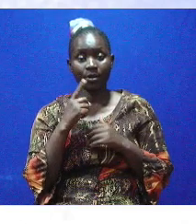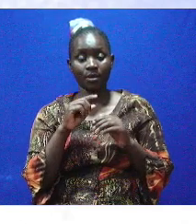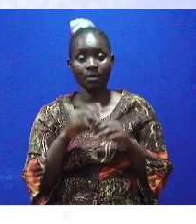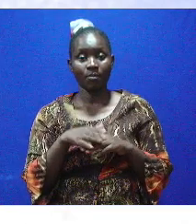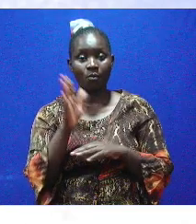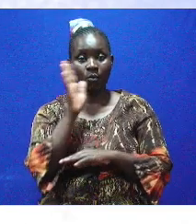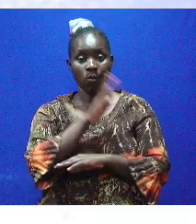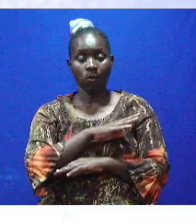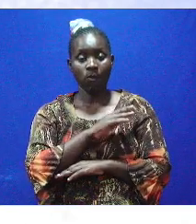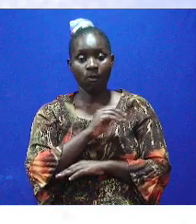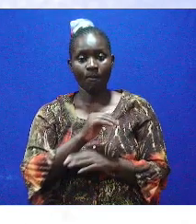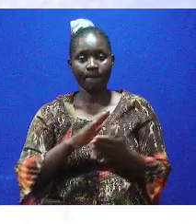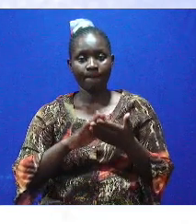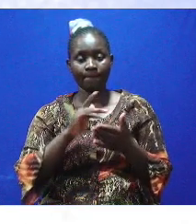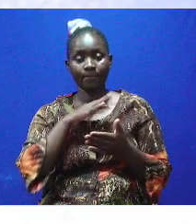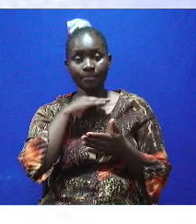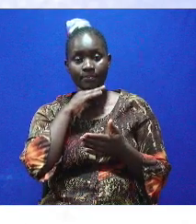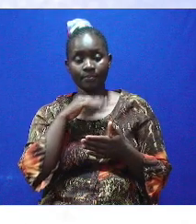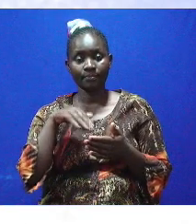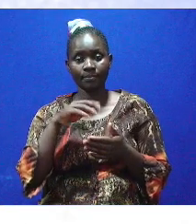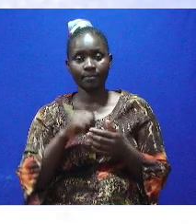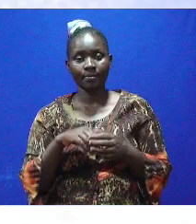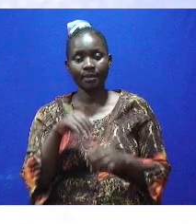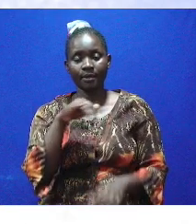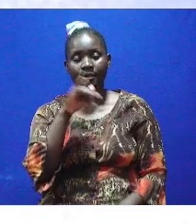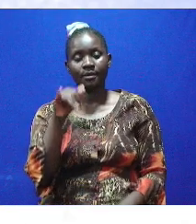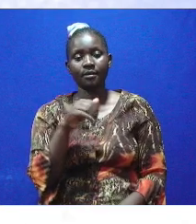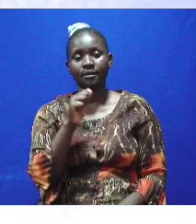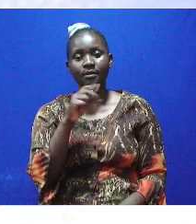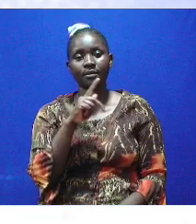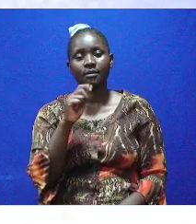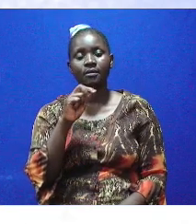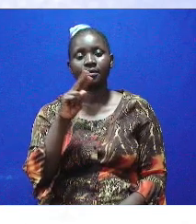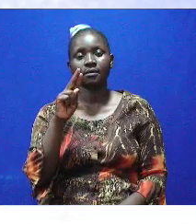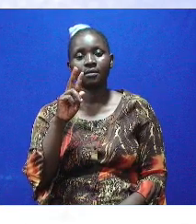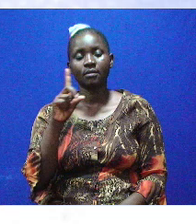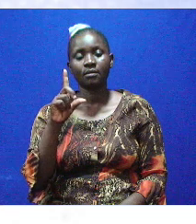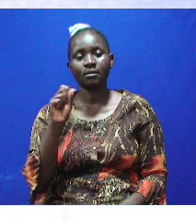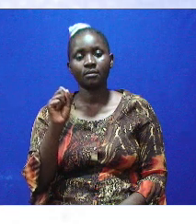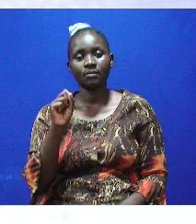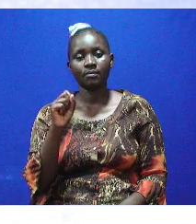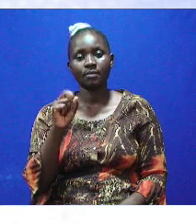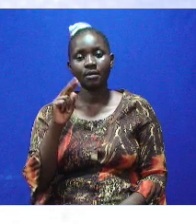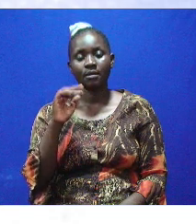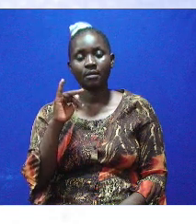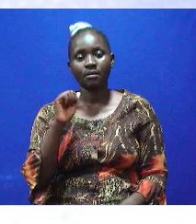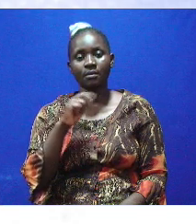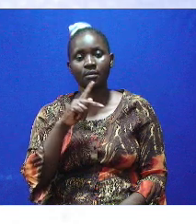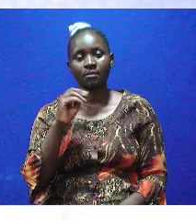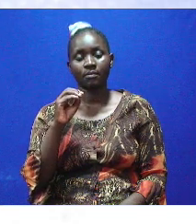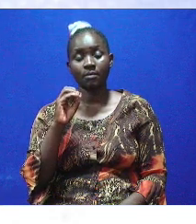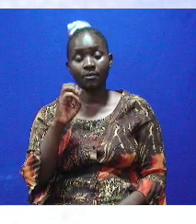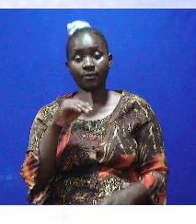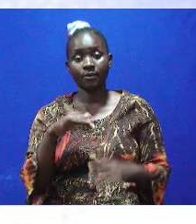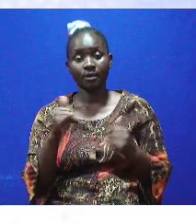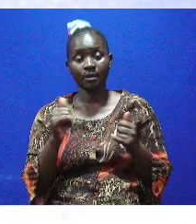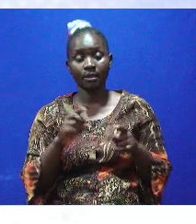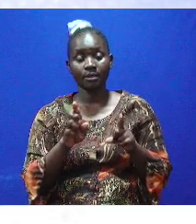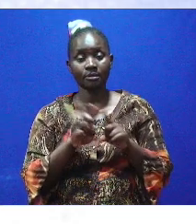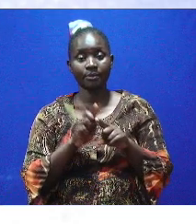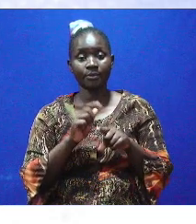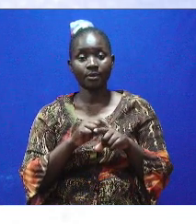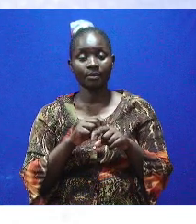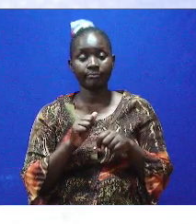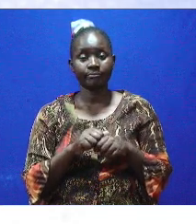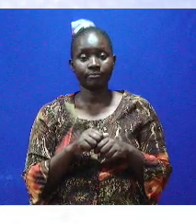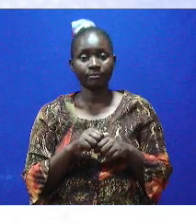Bono ni gautia matukweli chinse mochili chia Jokvila. Ibo na igotoka sebare nene ya nyako chinse mochili chenya mataro. Igo chinga kiche kote weka mnumu sachu